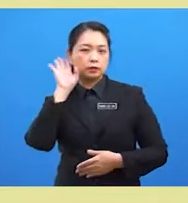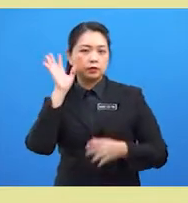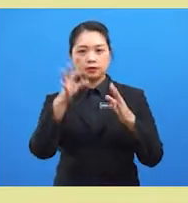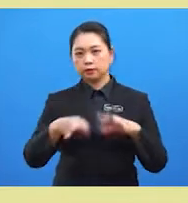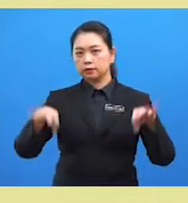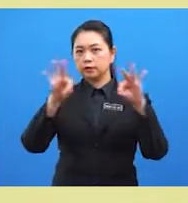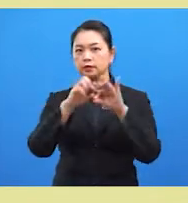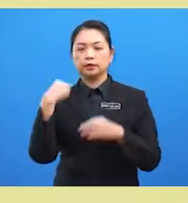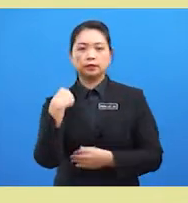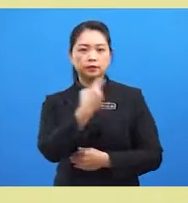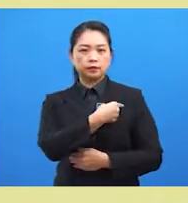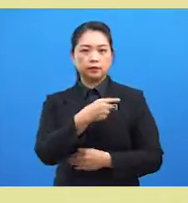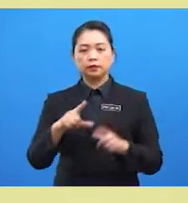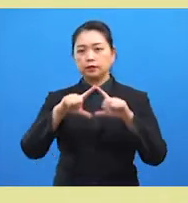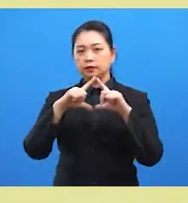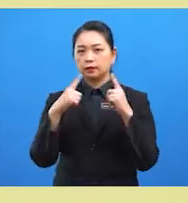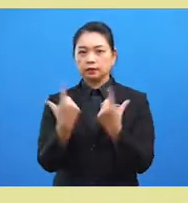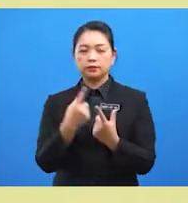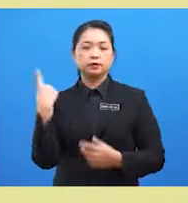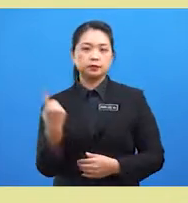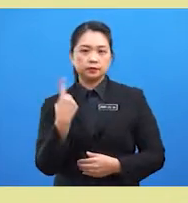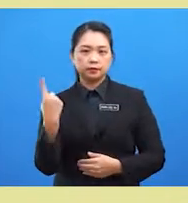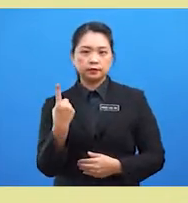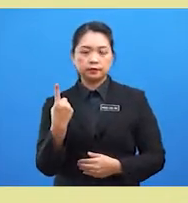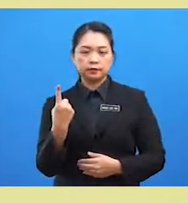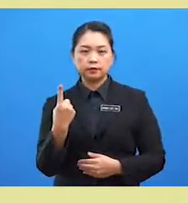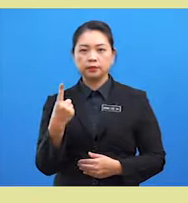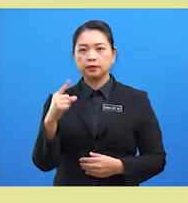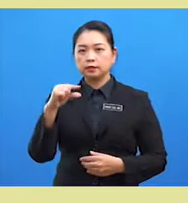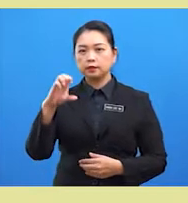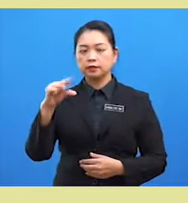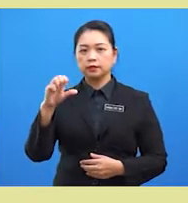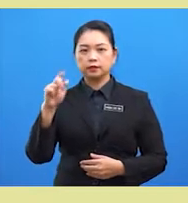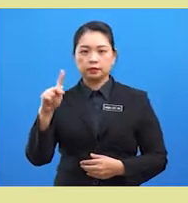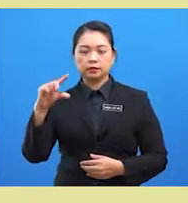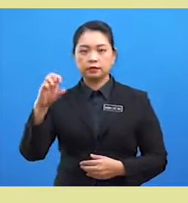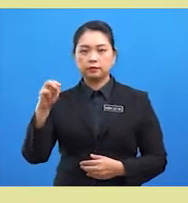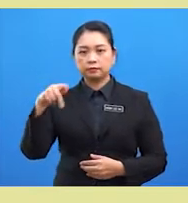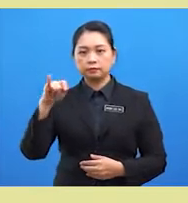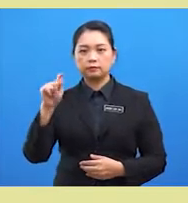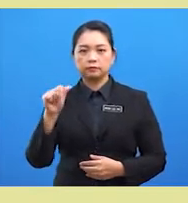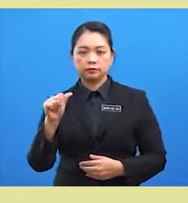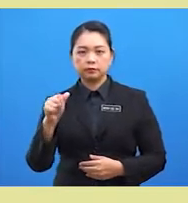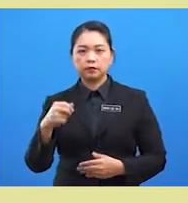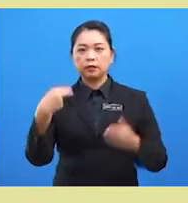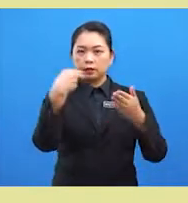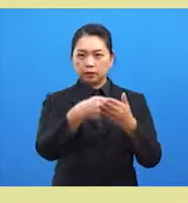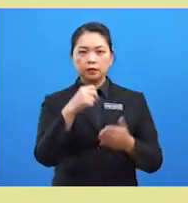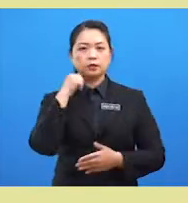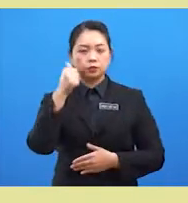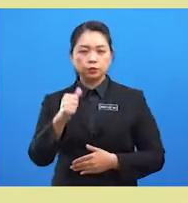dengar kisah kita. Kelas sentiasa gegak gempita.